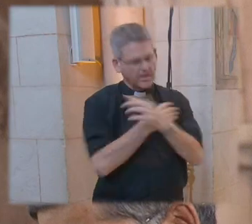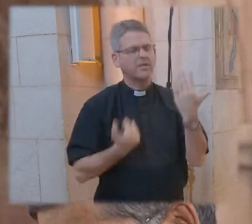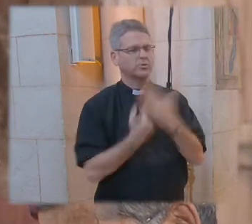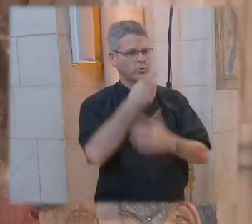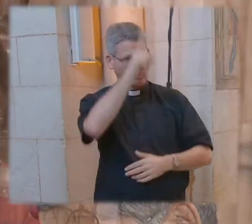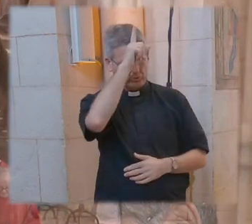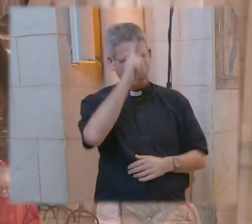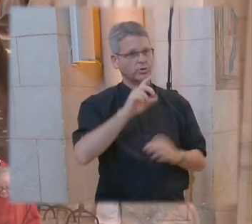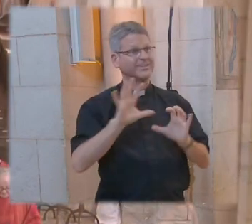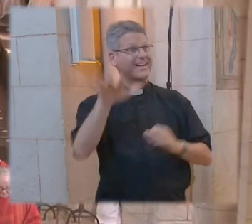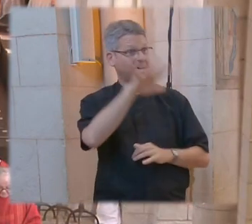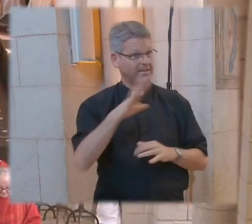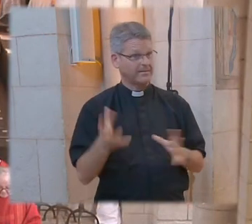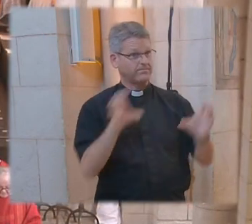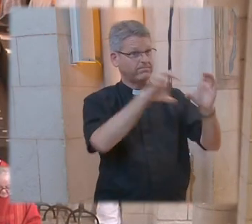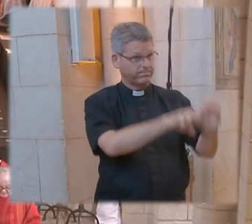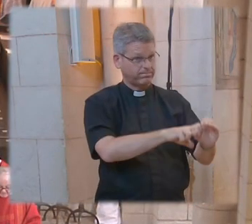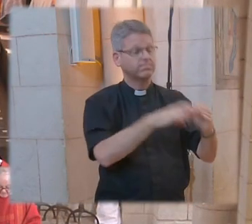das Deutsche Reich fiel.